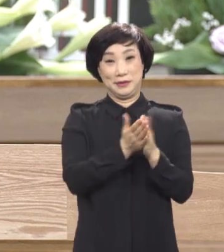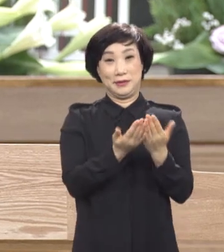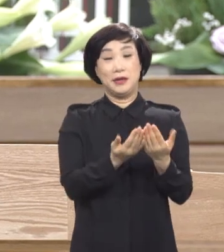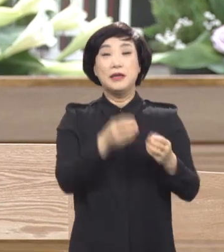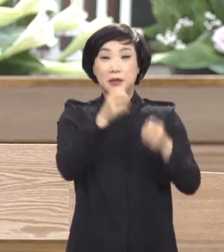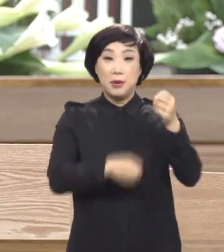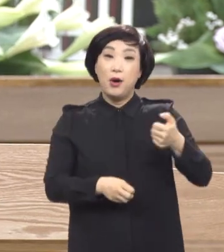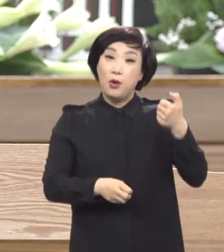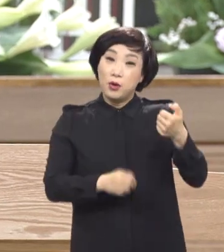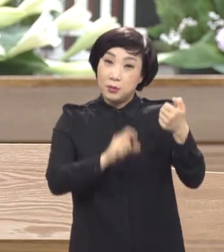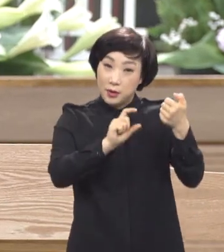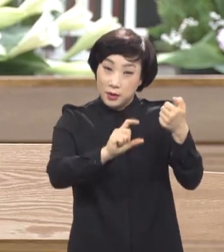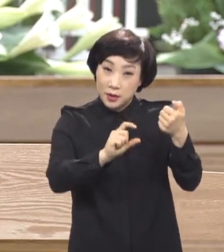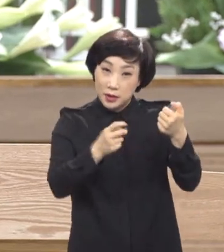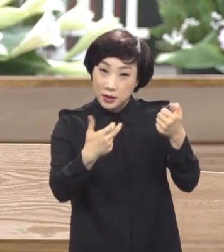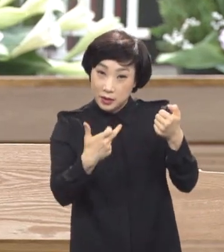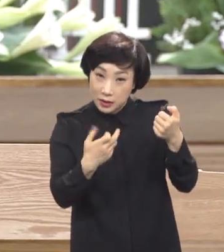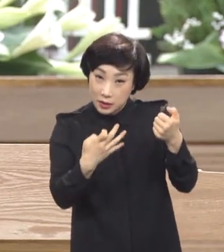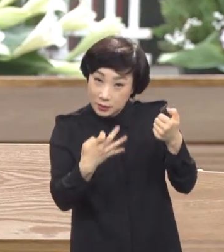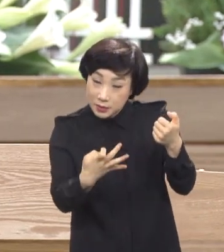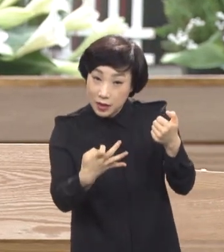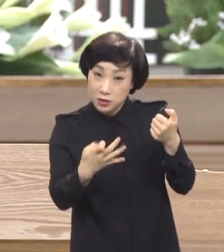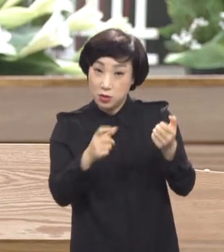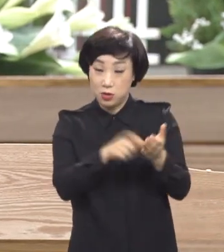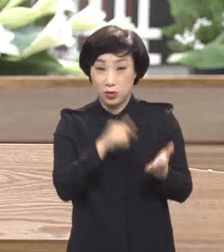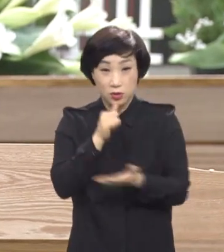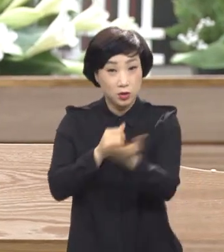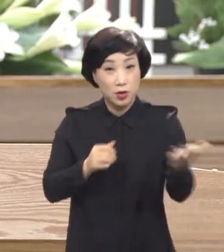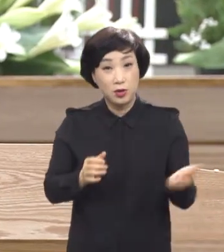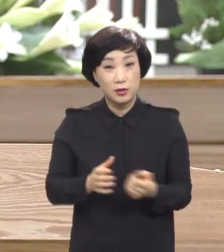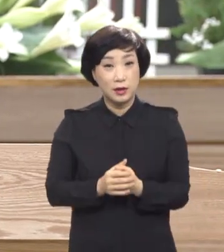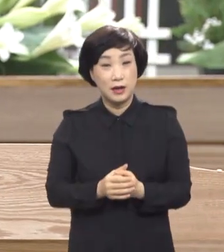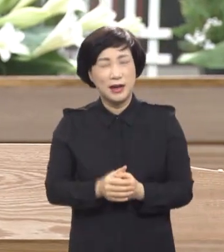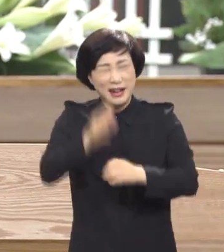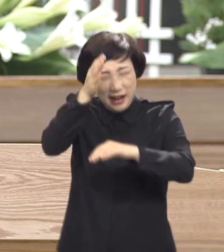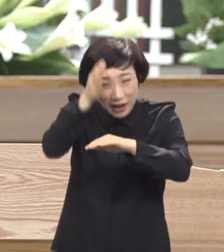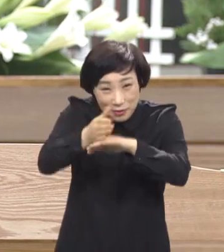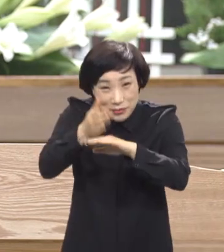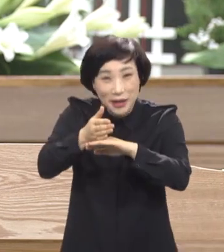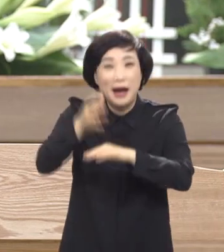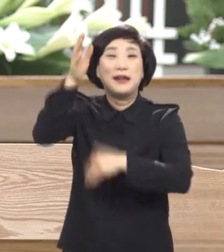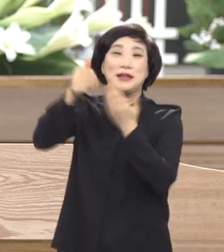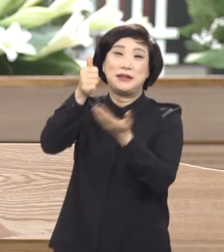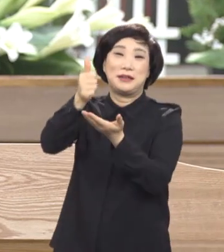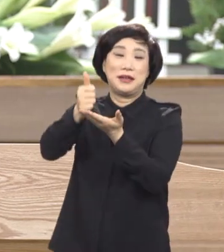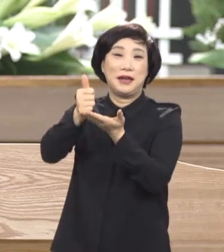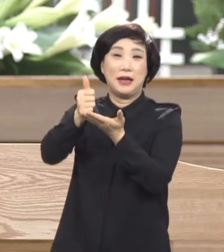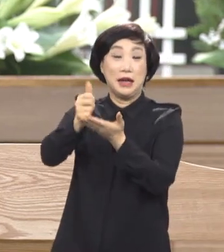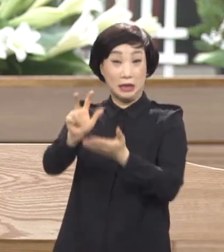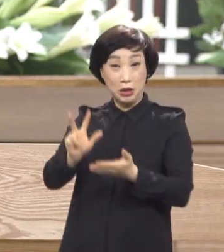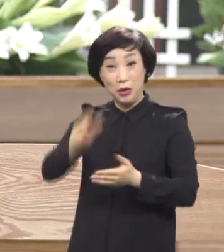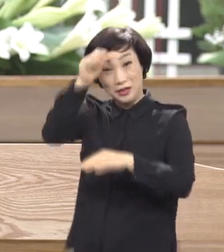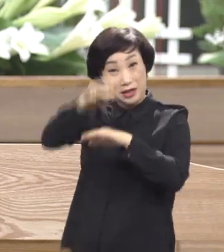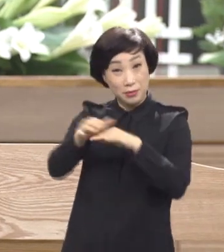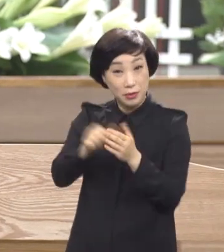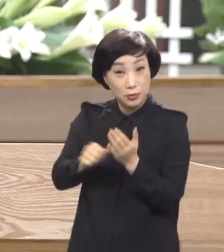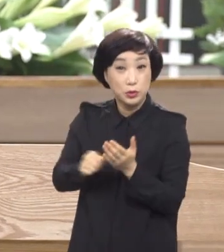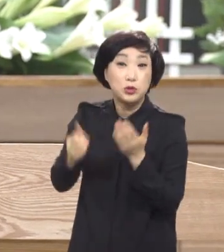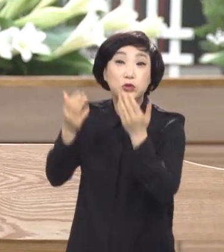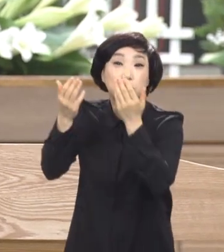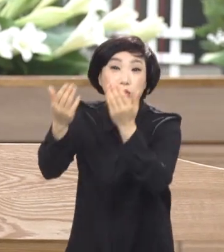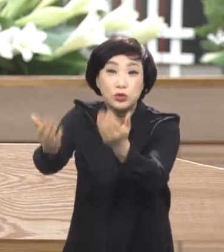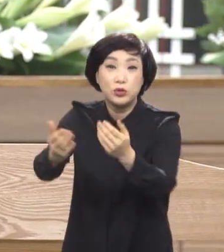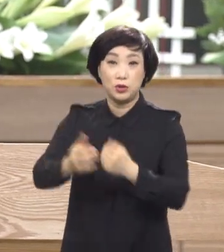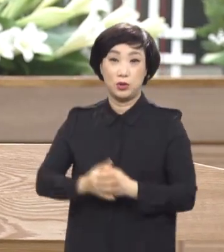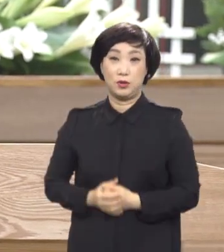50편 14절에도 너희가 감사로 하나님께 소원의 제사를